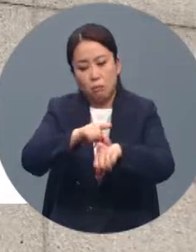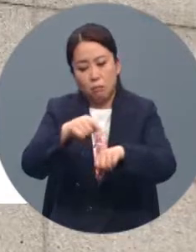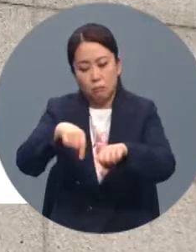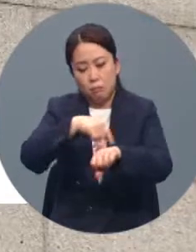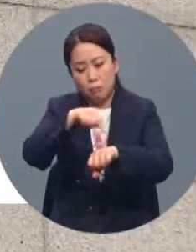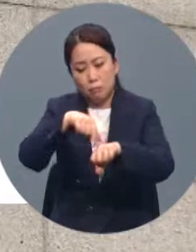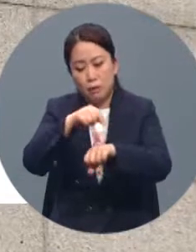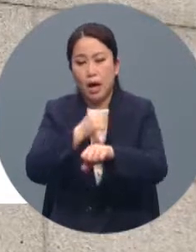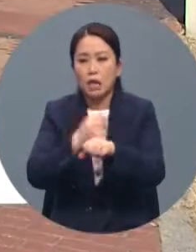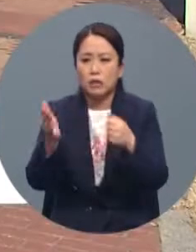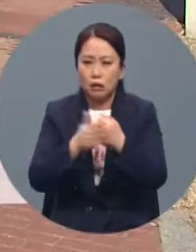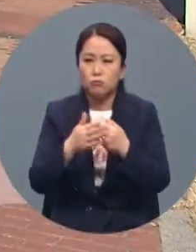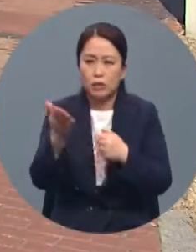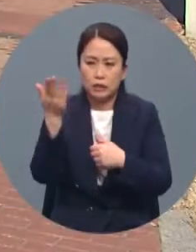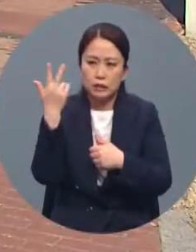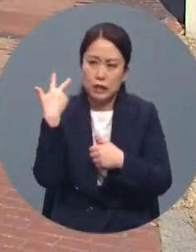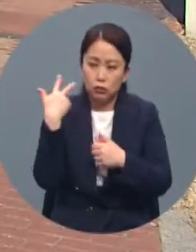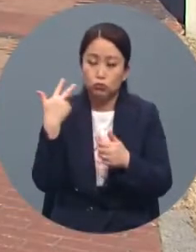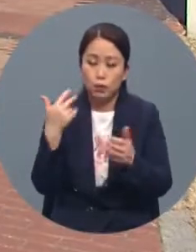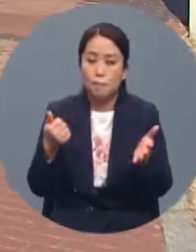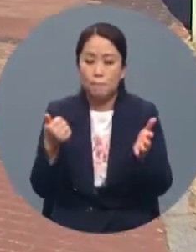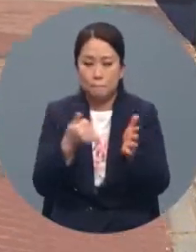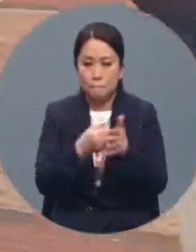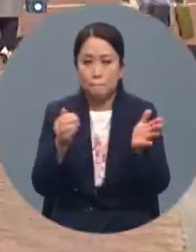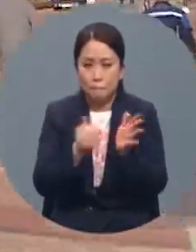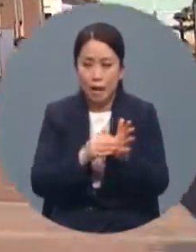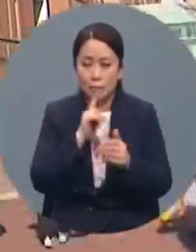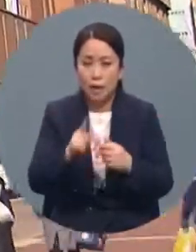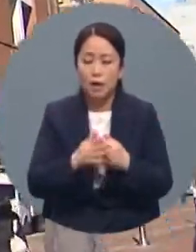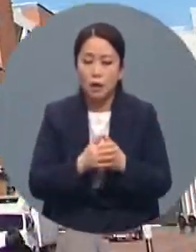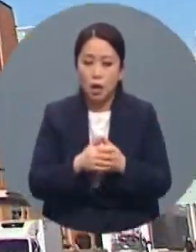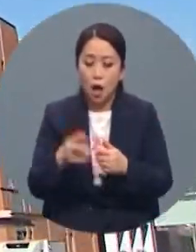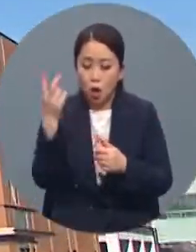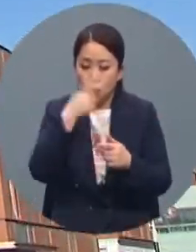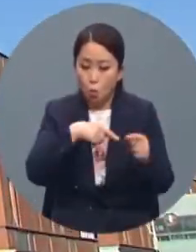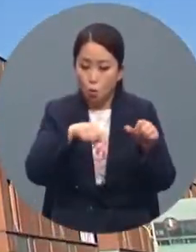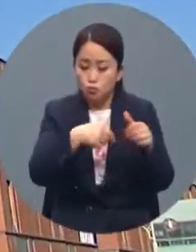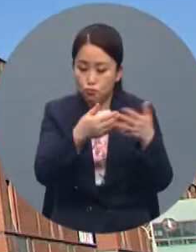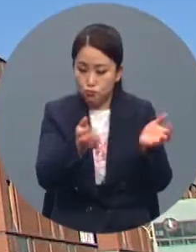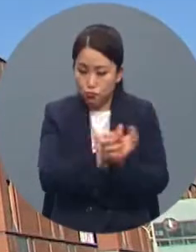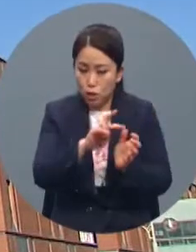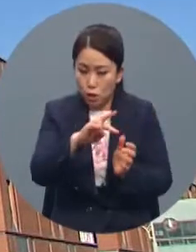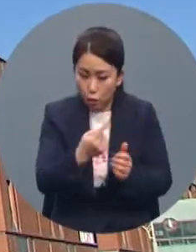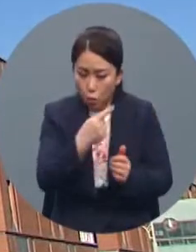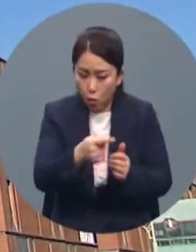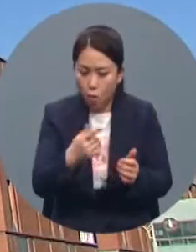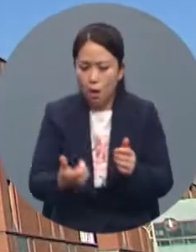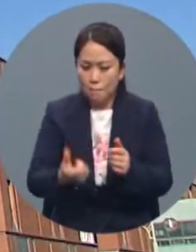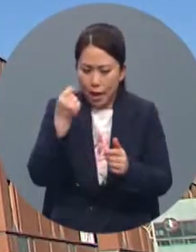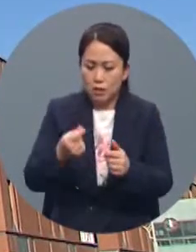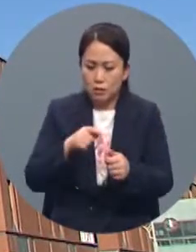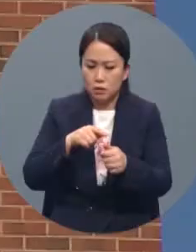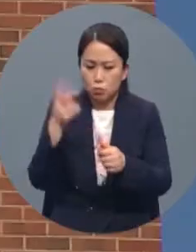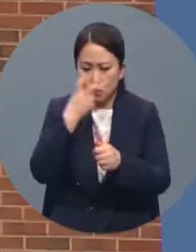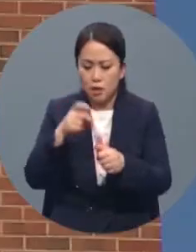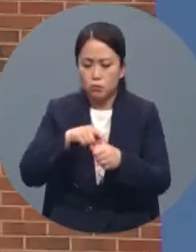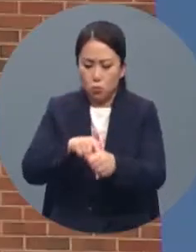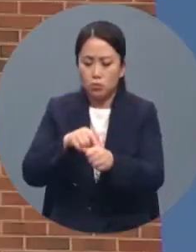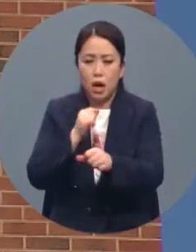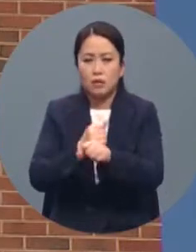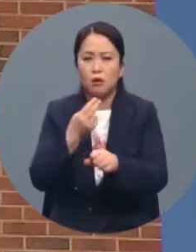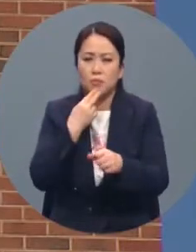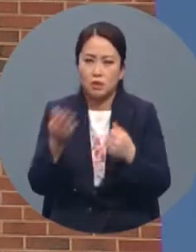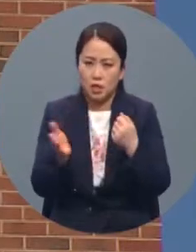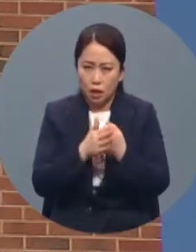한 걸로 제가 기억합니다. 교육부도 조사 기한을 정하거나 신속한 조사를 촉구하지 않는 상황이어서 부산대